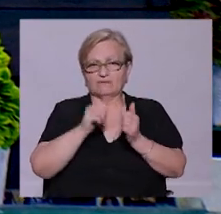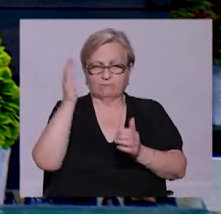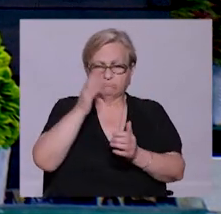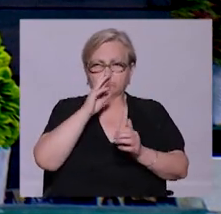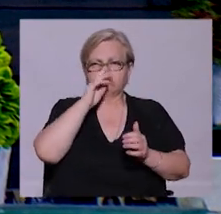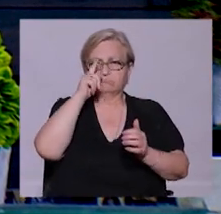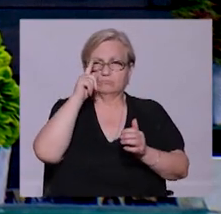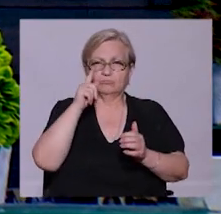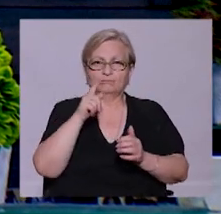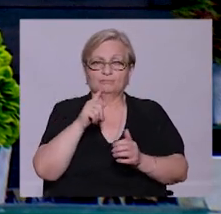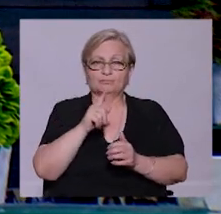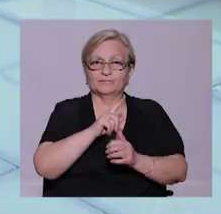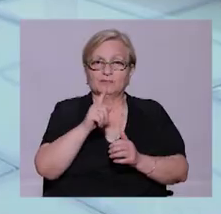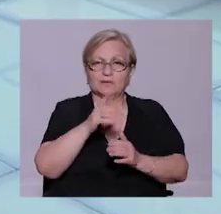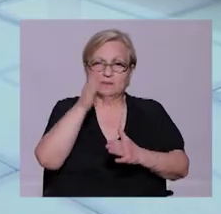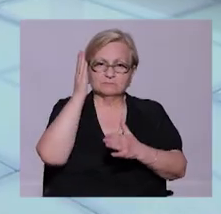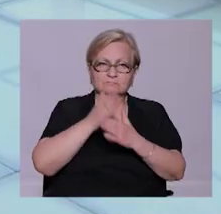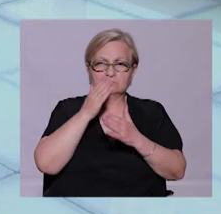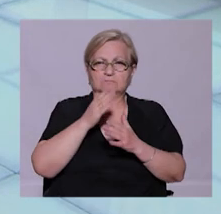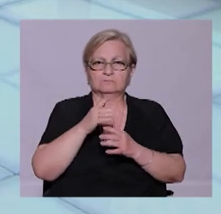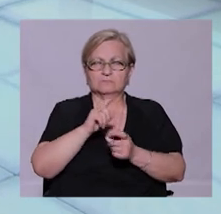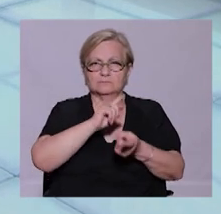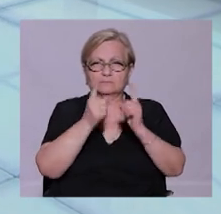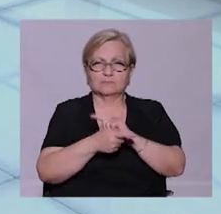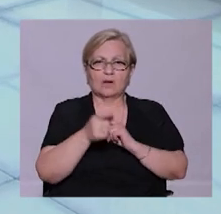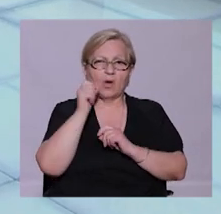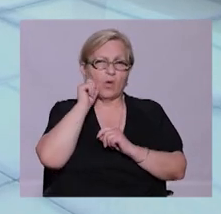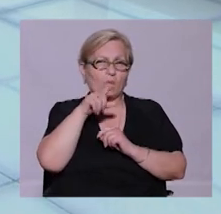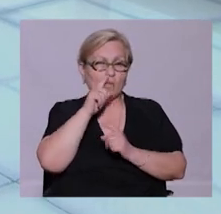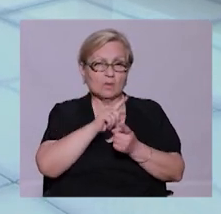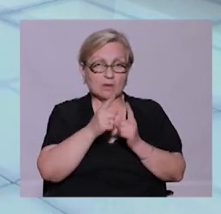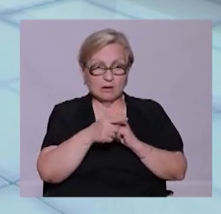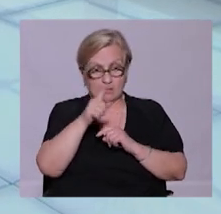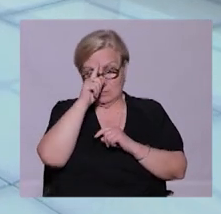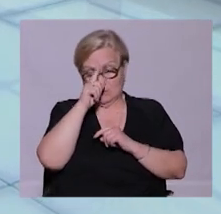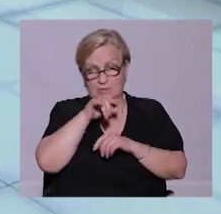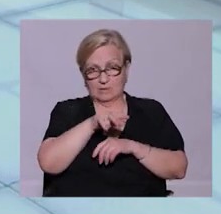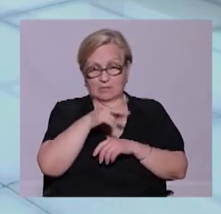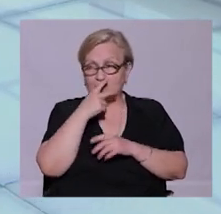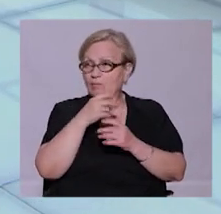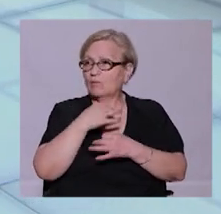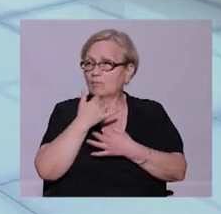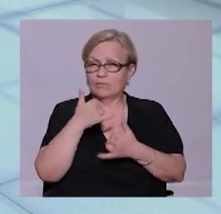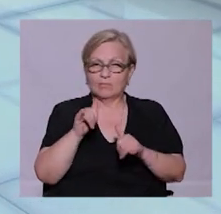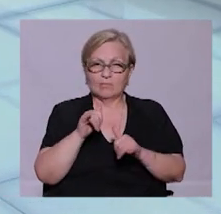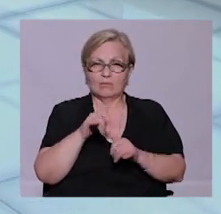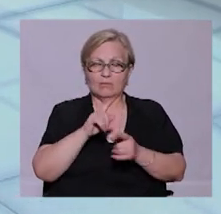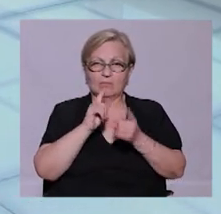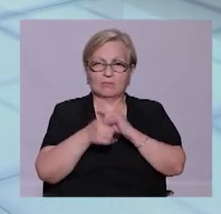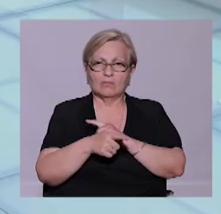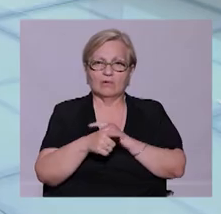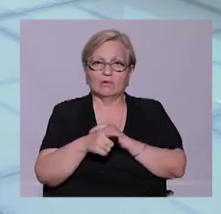წაუხდინა. თურმე ის ქვა, რასაც კი რკინეულს მოხვდებოდა, ოქროდ ცვლიდა. დახედა კაცმა ცულს, ნახა, რომ გაყვეთლებულიყო და